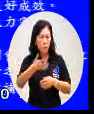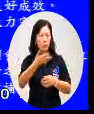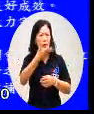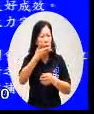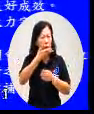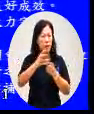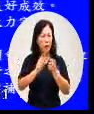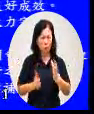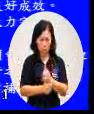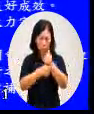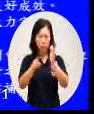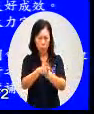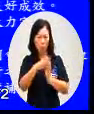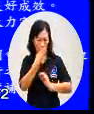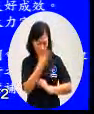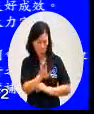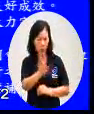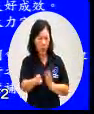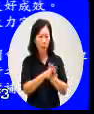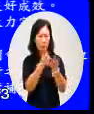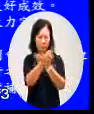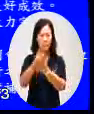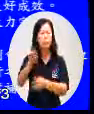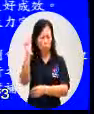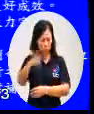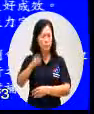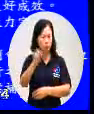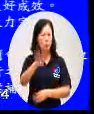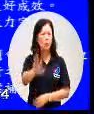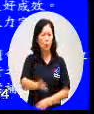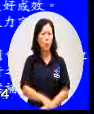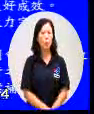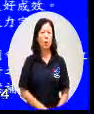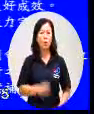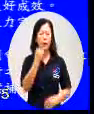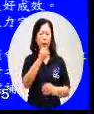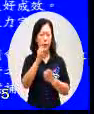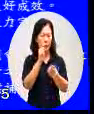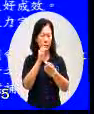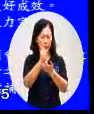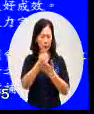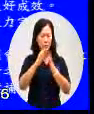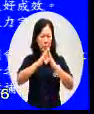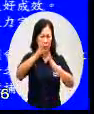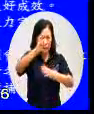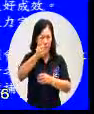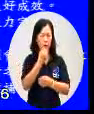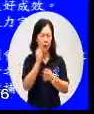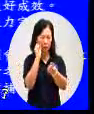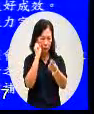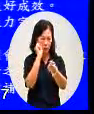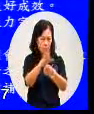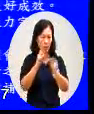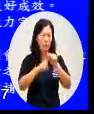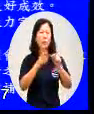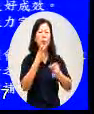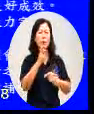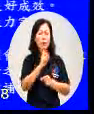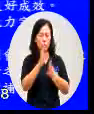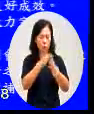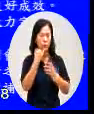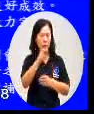都同意，而且只有1800万而已。啊，指定我拜托你甲中央政府讲这转拨，要叫存